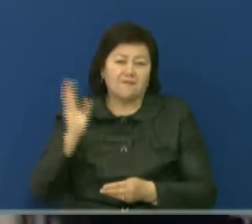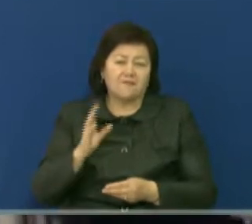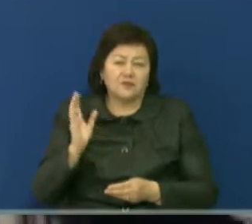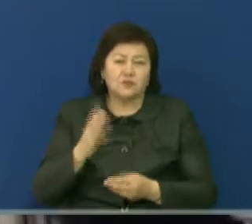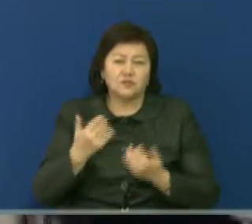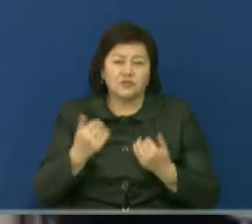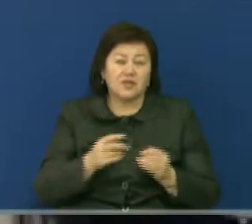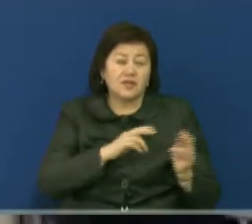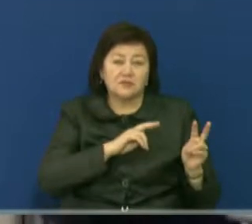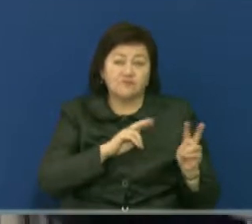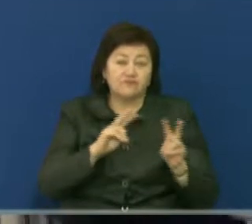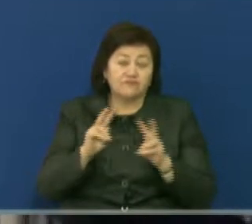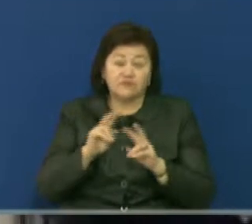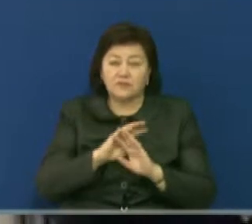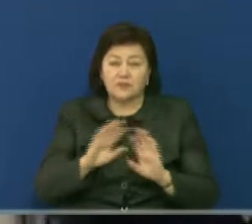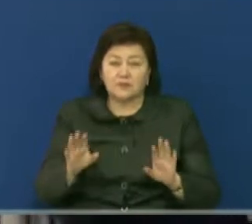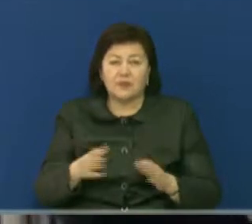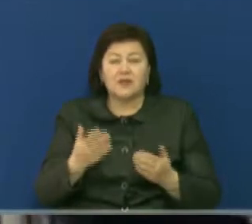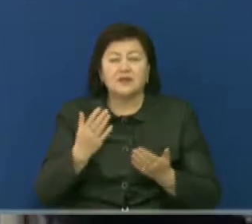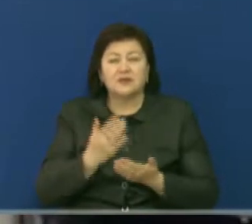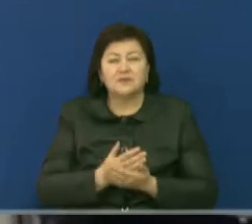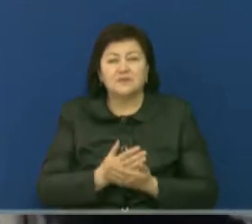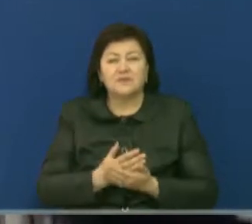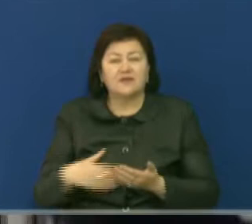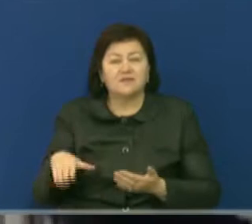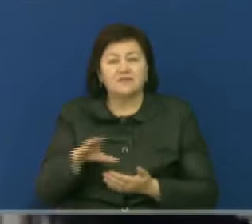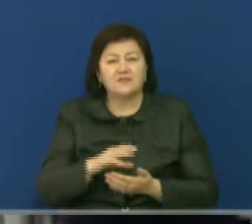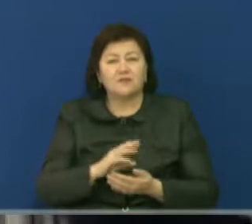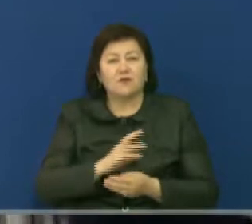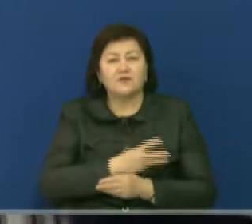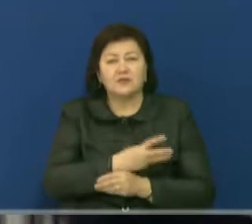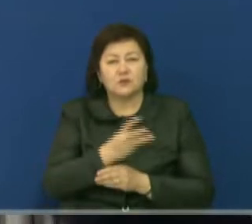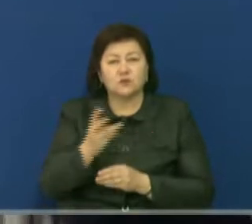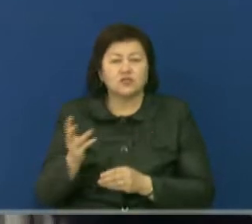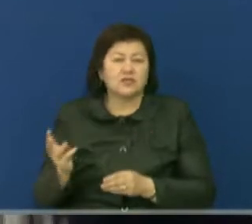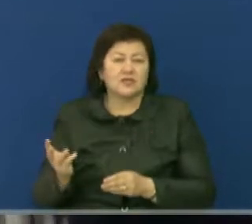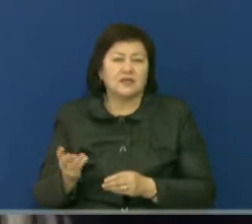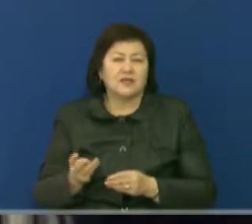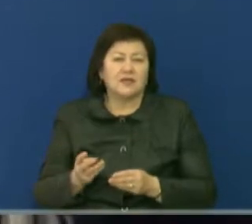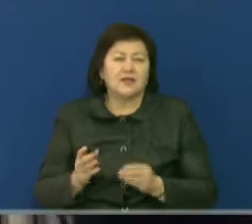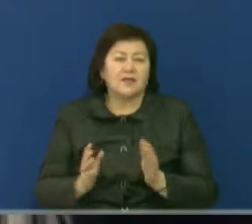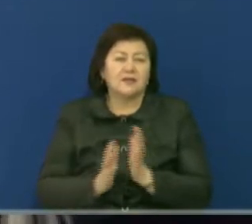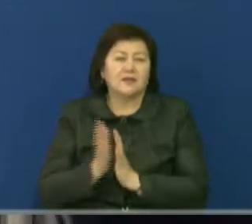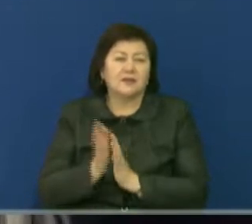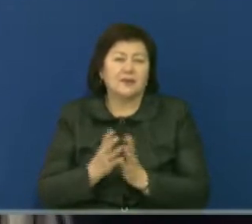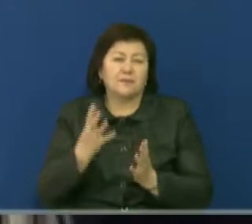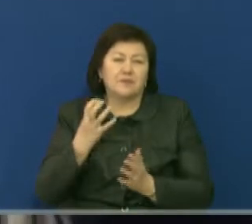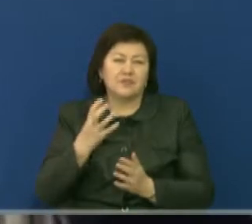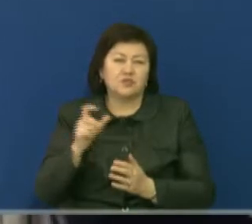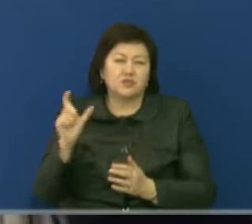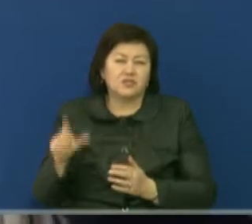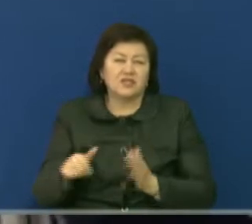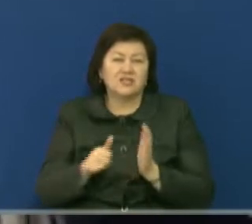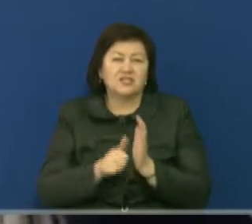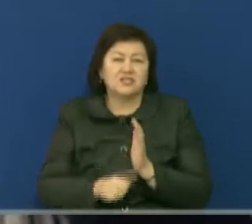не наблюдается. Идет тление стволов деревьев. Всего на тушении и окараулении задействовано около 500 человек личного состава и